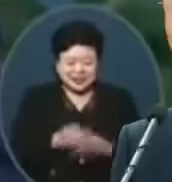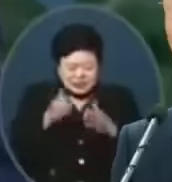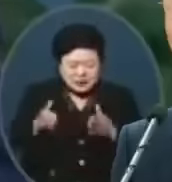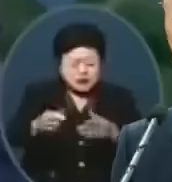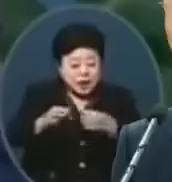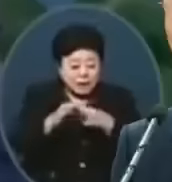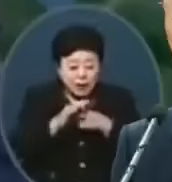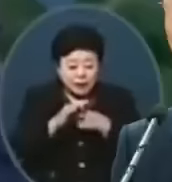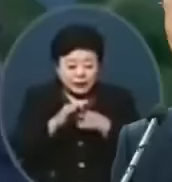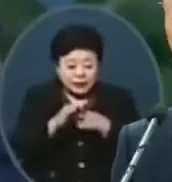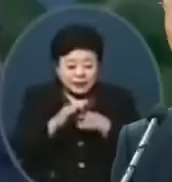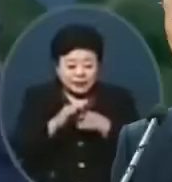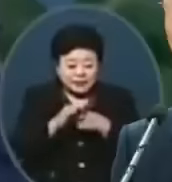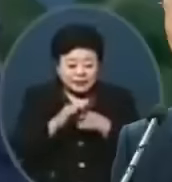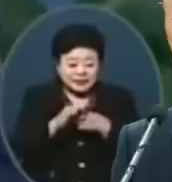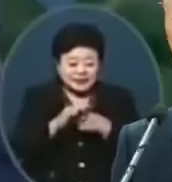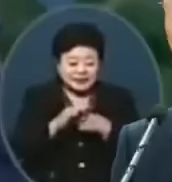집중하면은